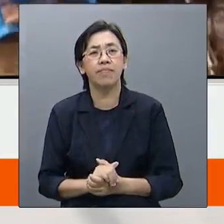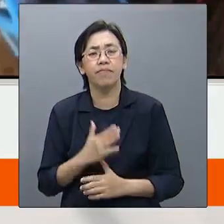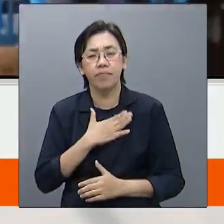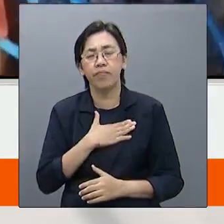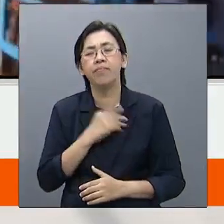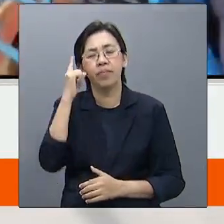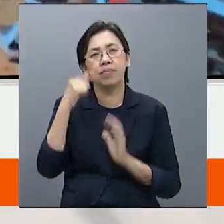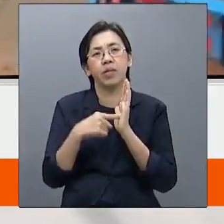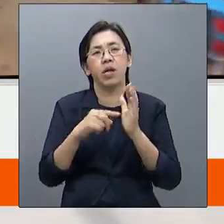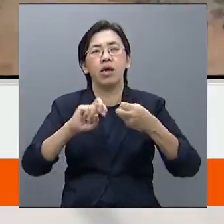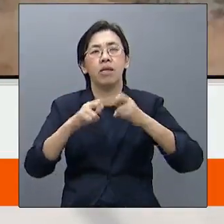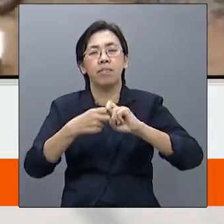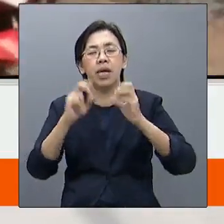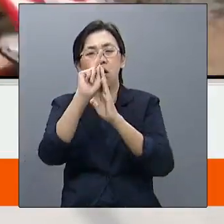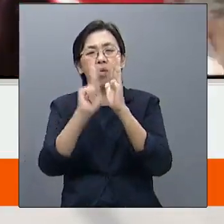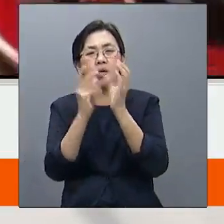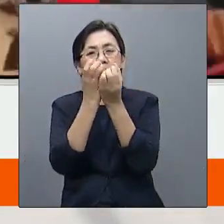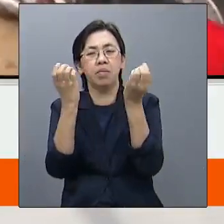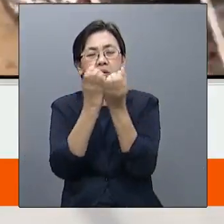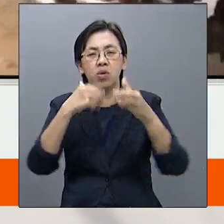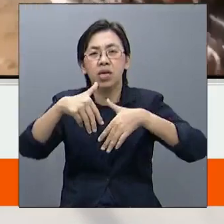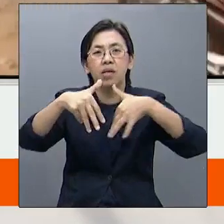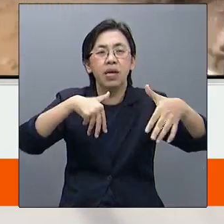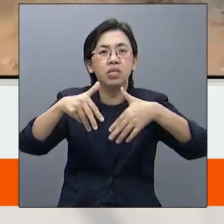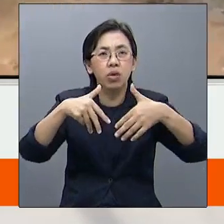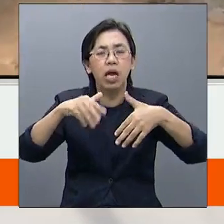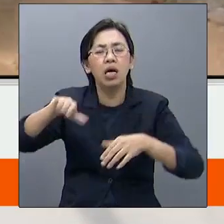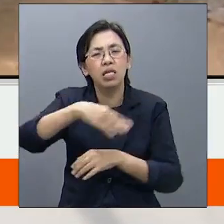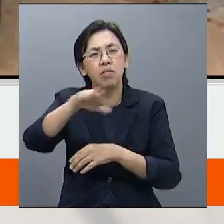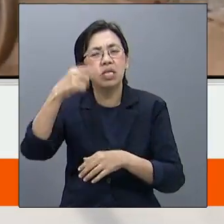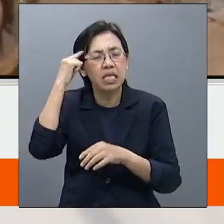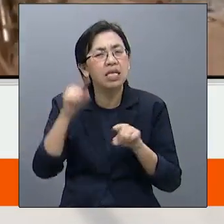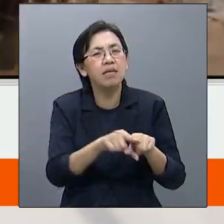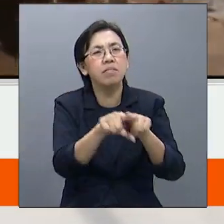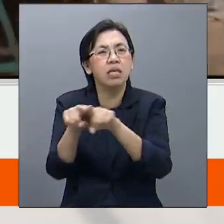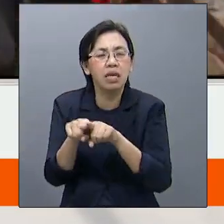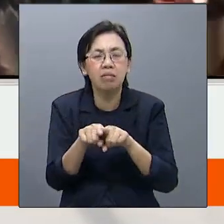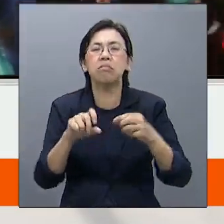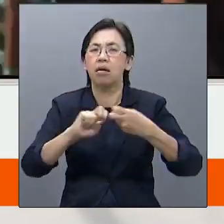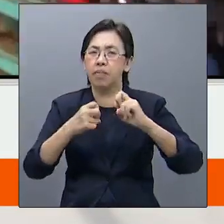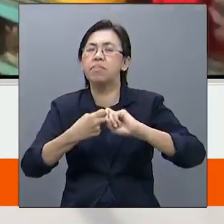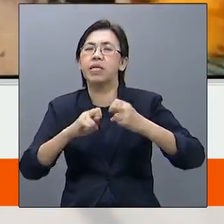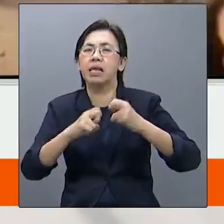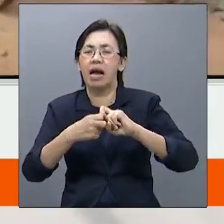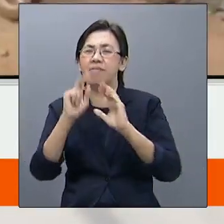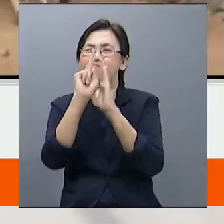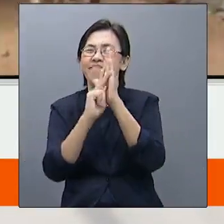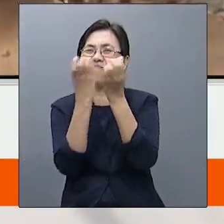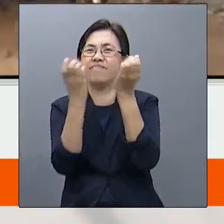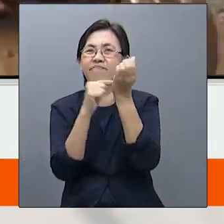วปัหาของรับนุณทปัญชาชนคนธรมดาเห็นร่วมกันวามัเป็ปัหา administered-